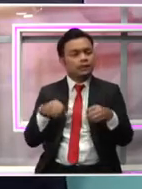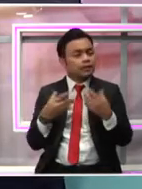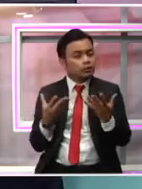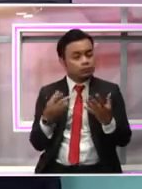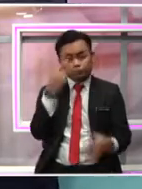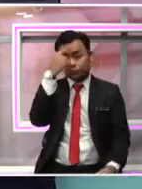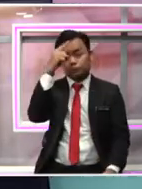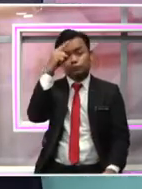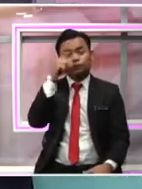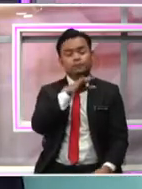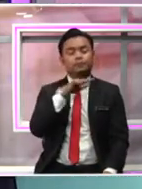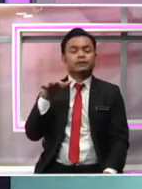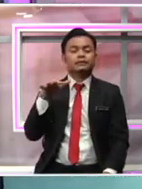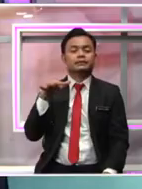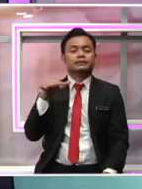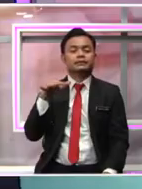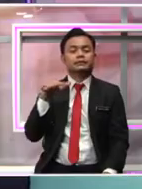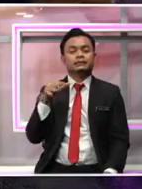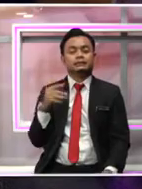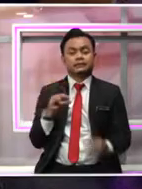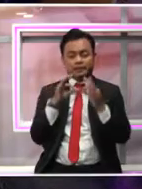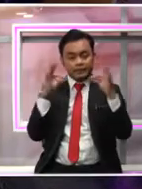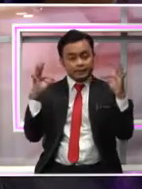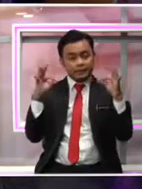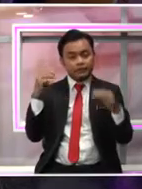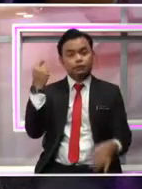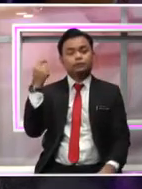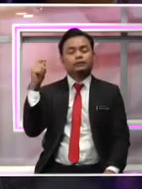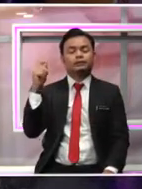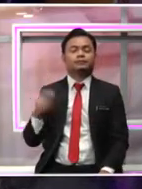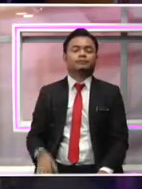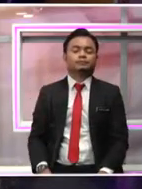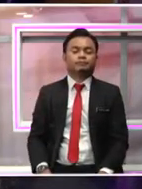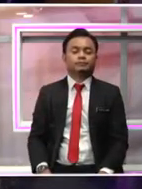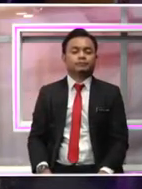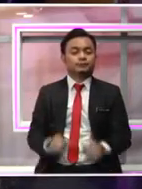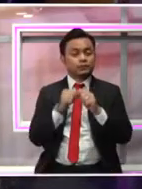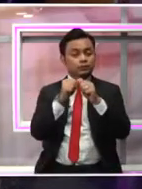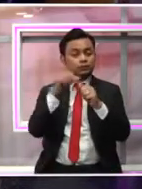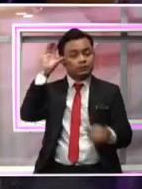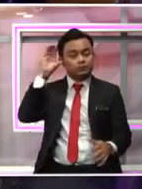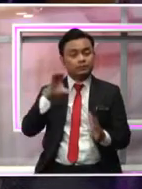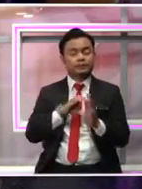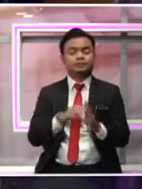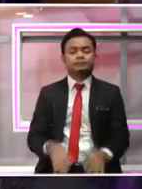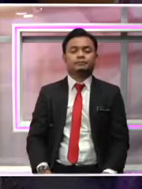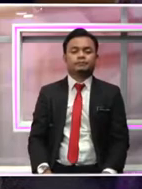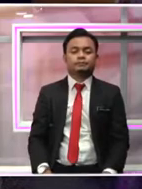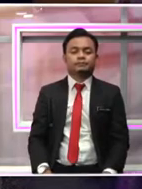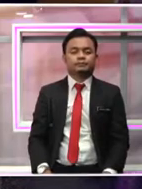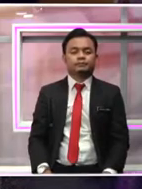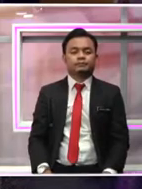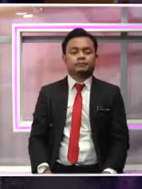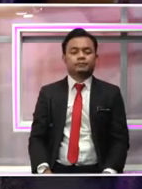berdasarkan gambar baiklah di hadapan kita depan Nisa ada beberapa gambar yang akan kita gunakan